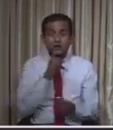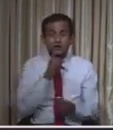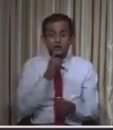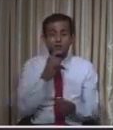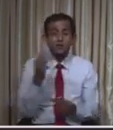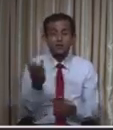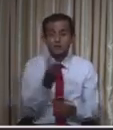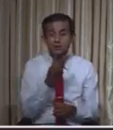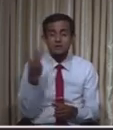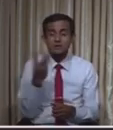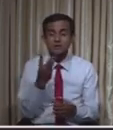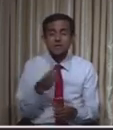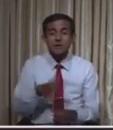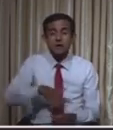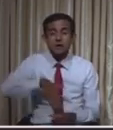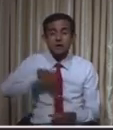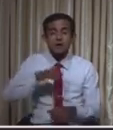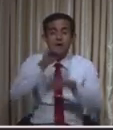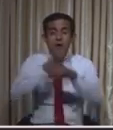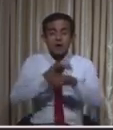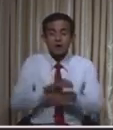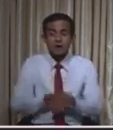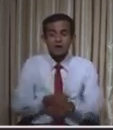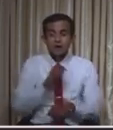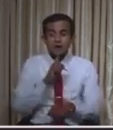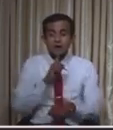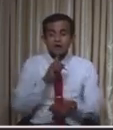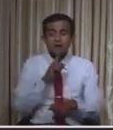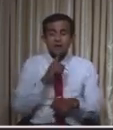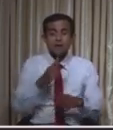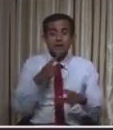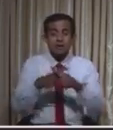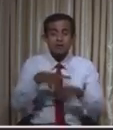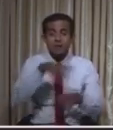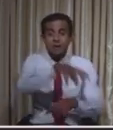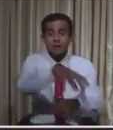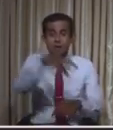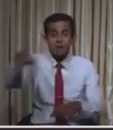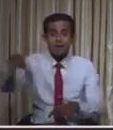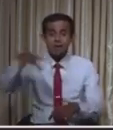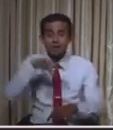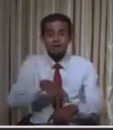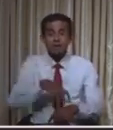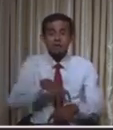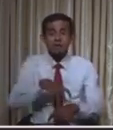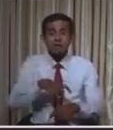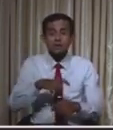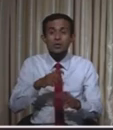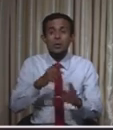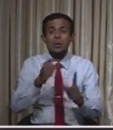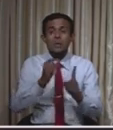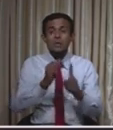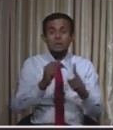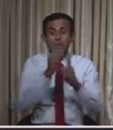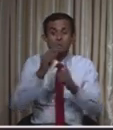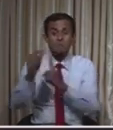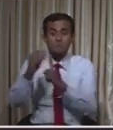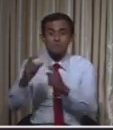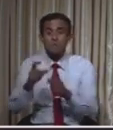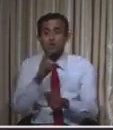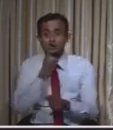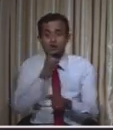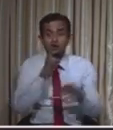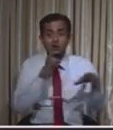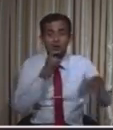තුන මේකේ මූලිකව අපි හඳුන්වන්නේ මේක නෑ ලිප් ගල් තුනක් වගේ. විධායක ව්‍යවස්ථාදායක සහ අධිකරණය